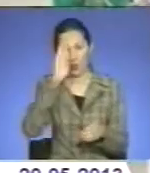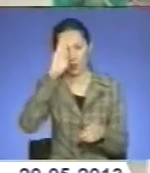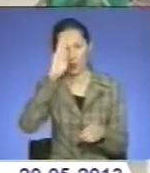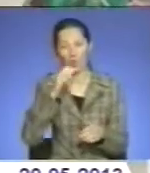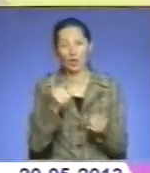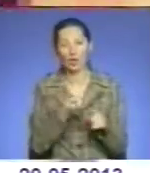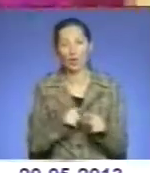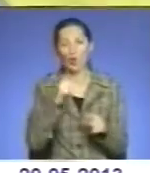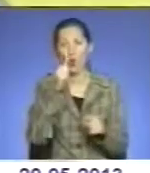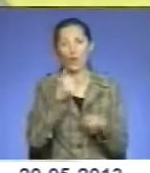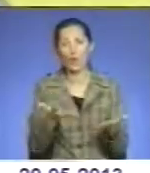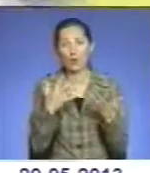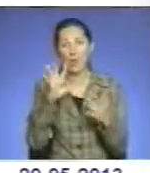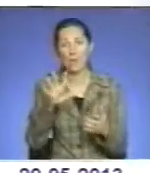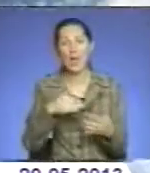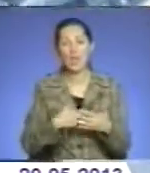на СНІД.